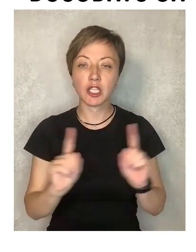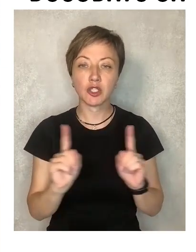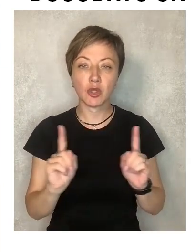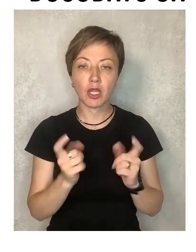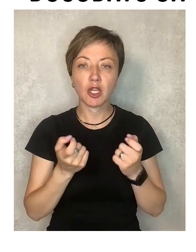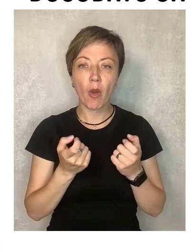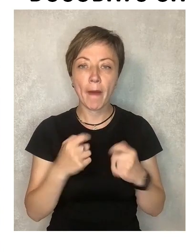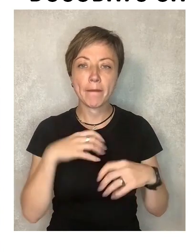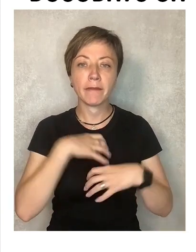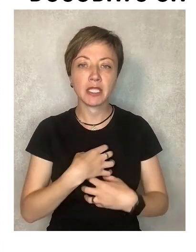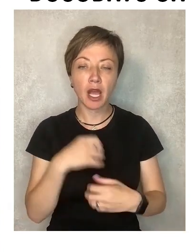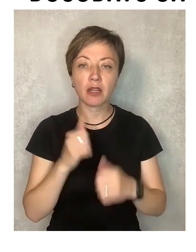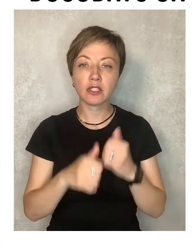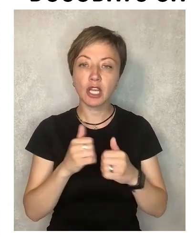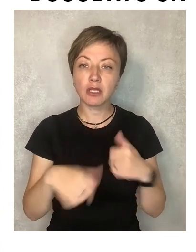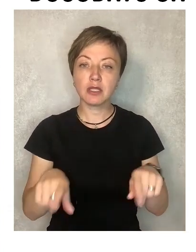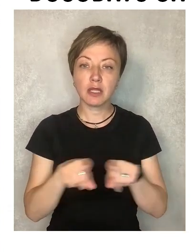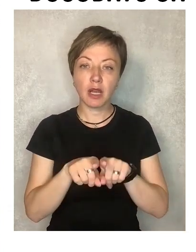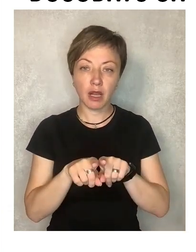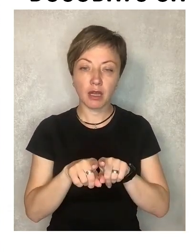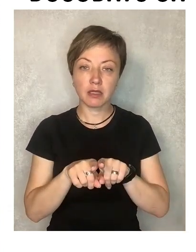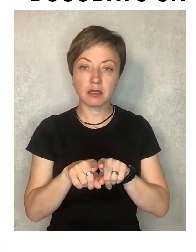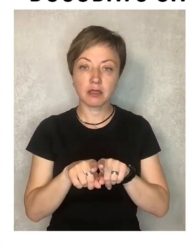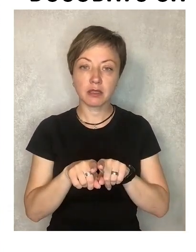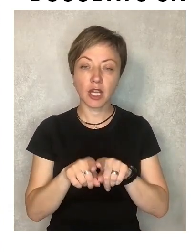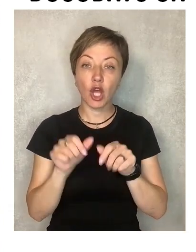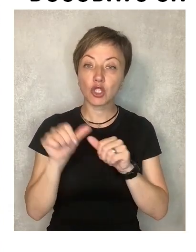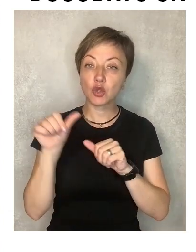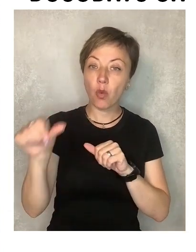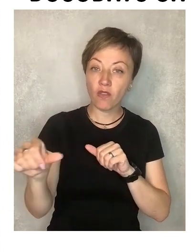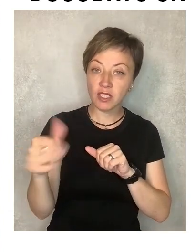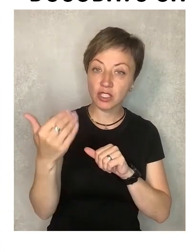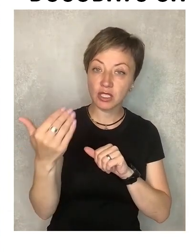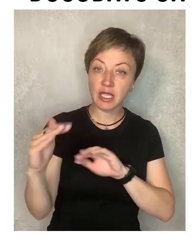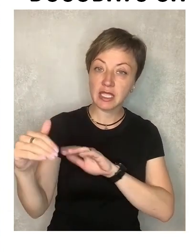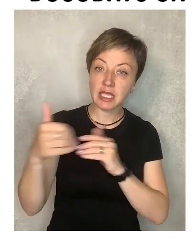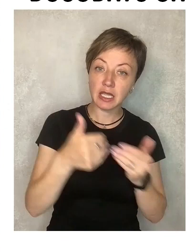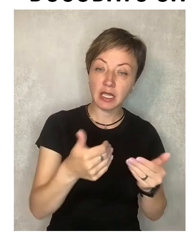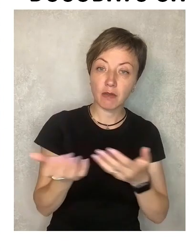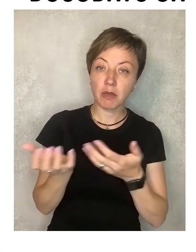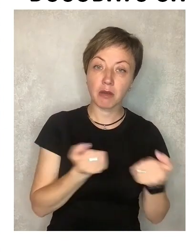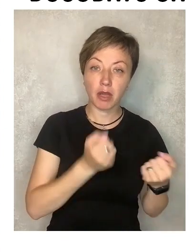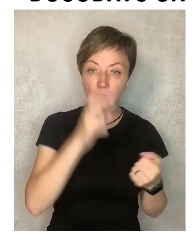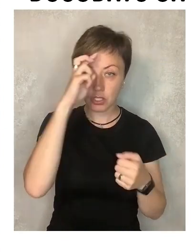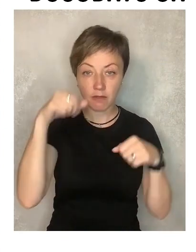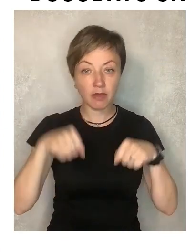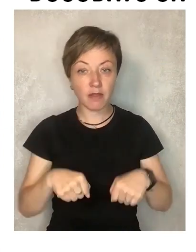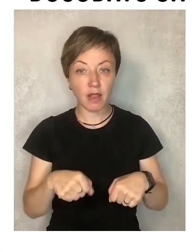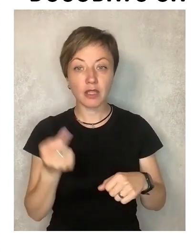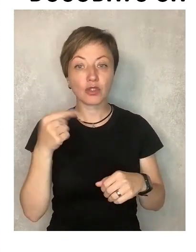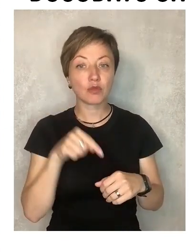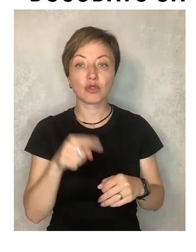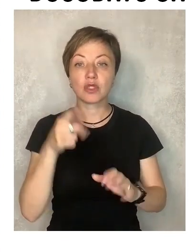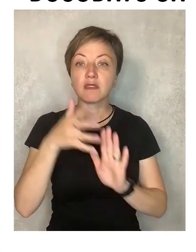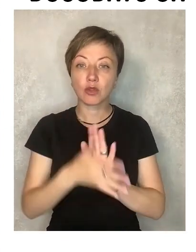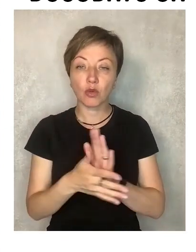що часто така зовнішня ініціатива, і її приймають відповідні органи державної влади, не тому, що вони свідомі, що щось треба